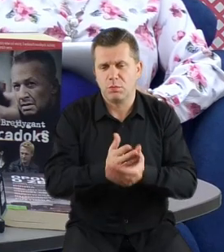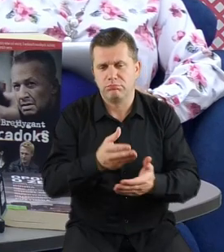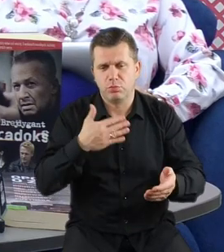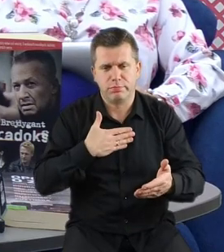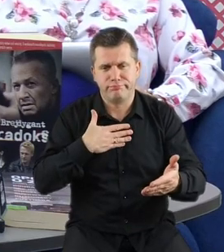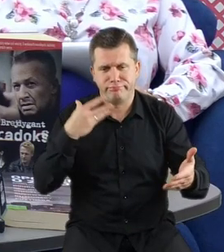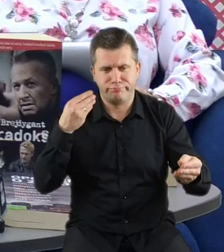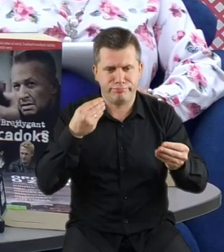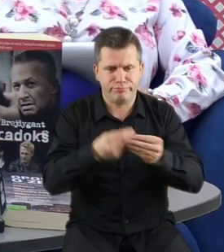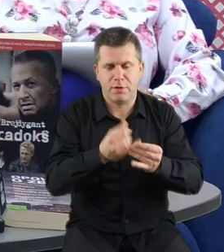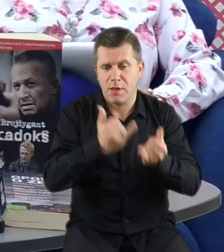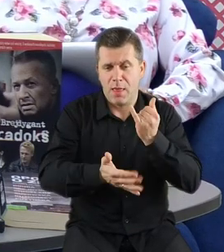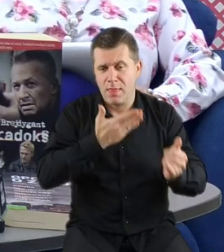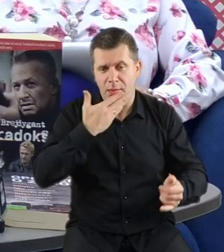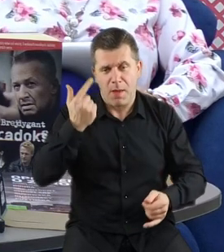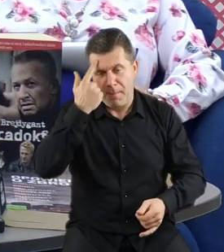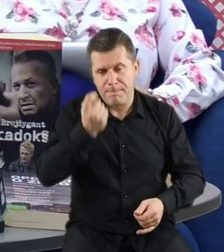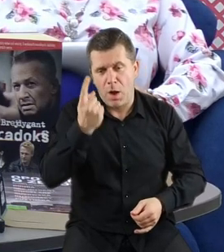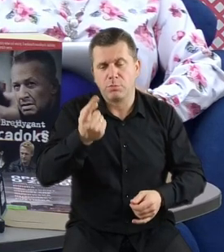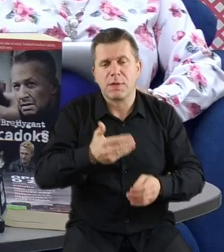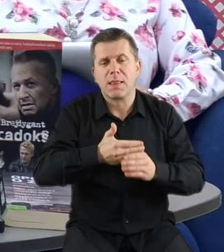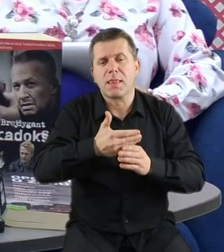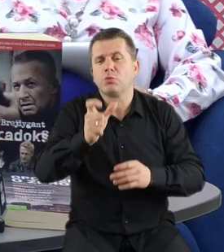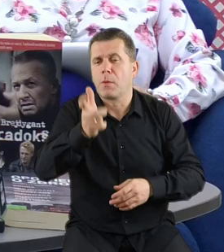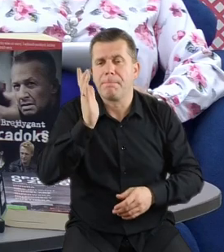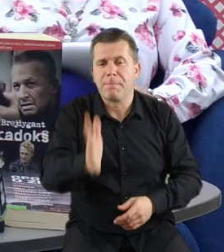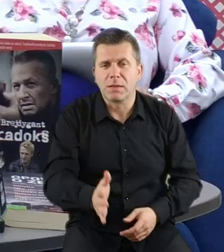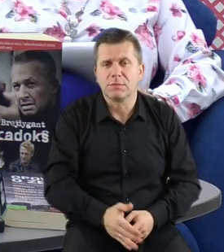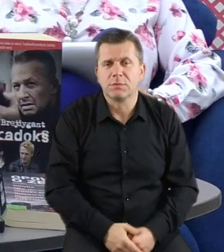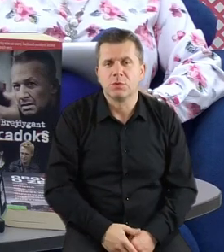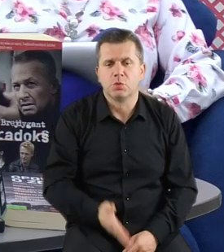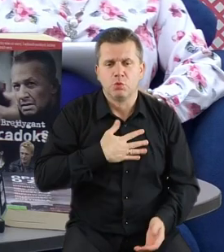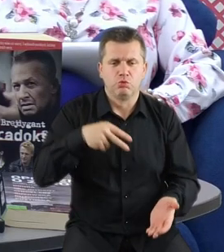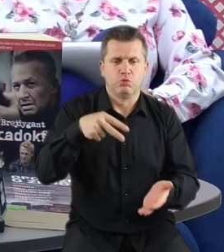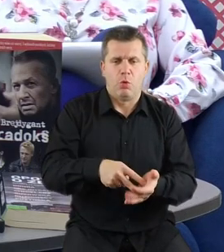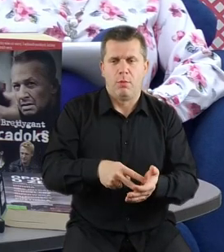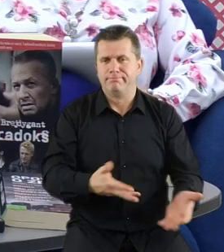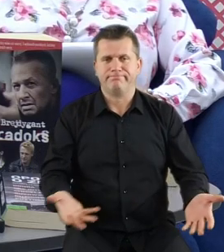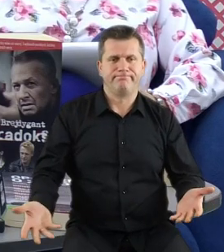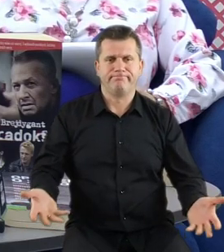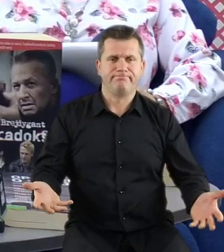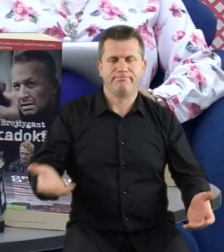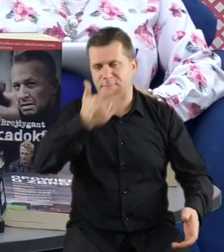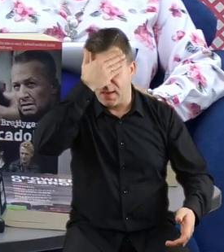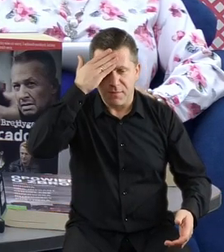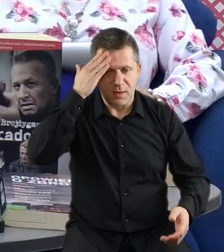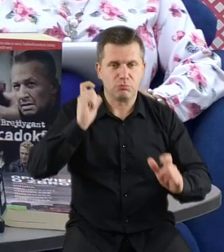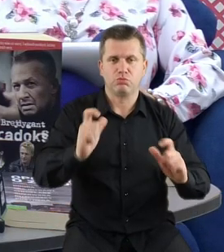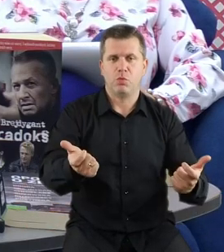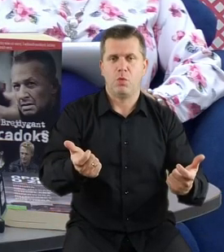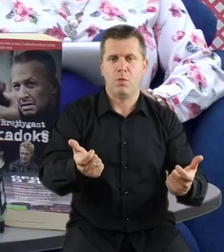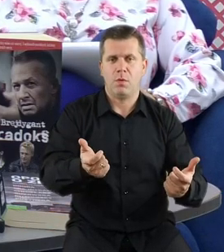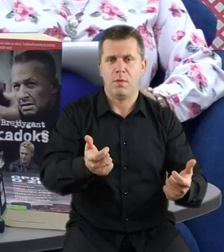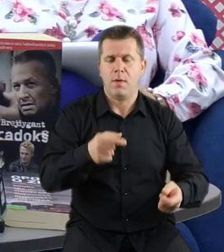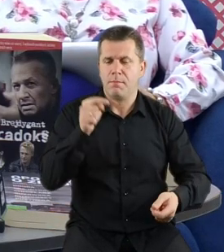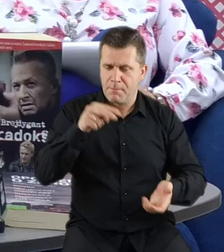się dochodzi do ściany. Jeżeli nie ma się pomysłu na to, dokąd to ma zmierzać, to się staje na środku wielkiego pola w pewnym momencie i nie wiadomo